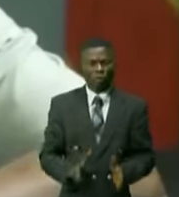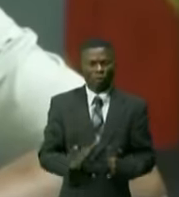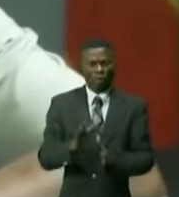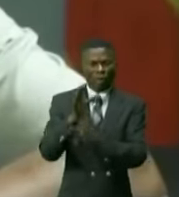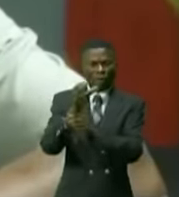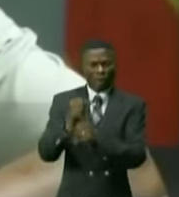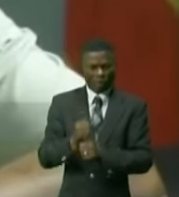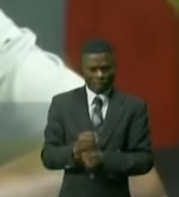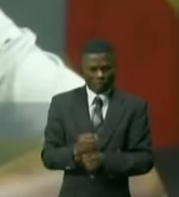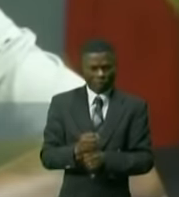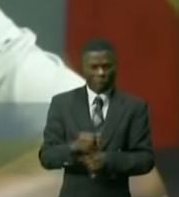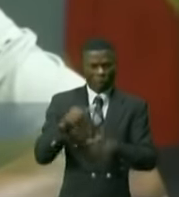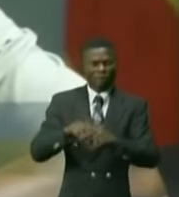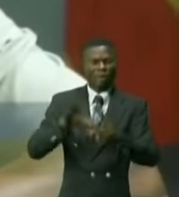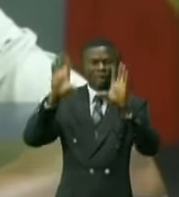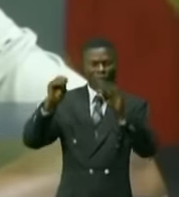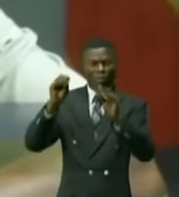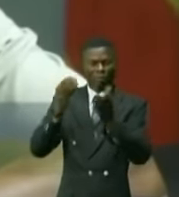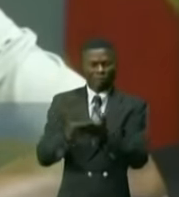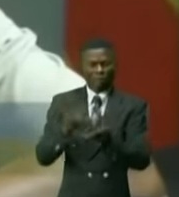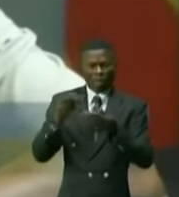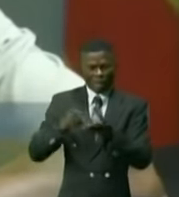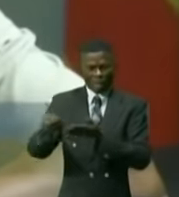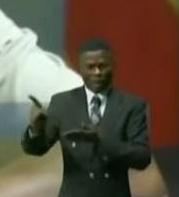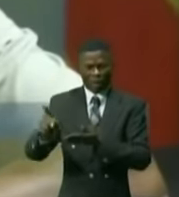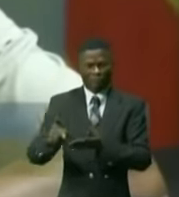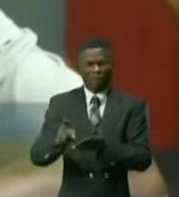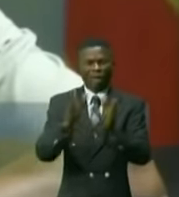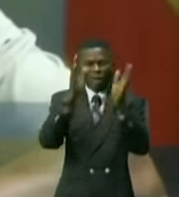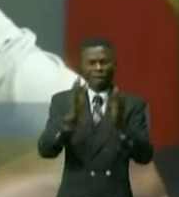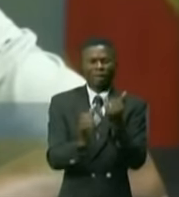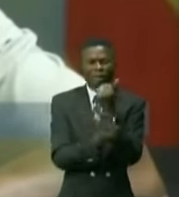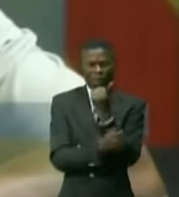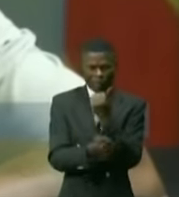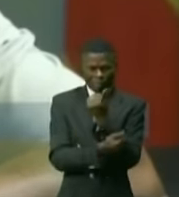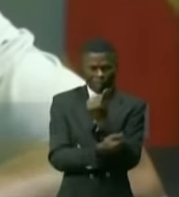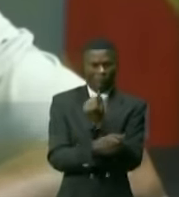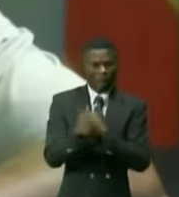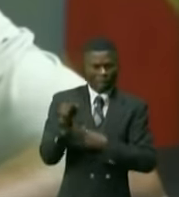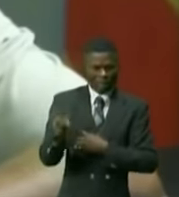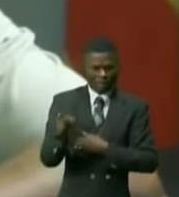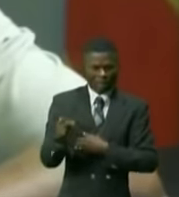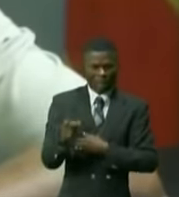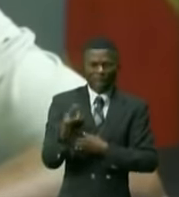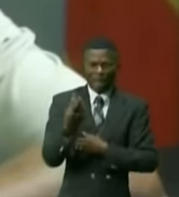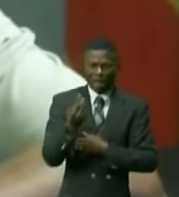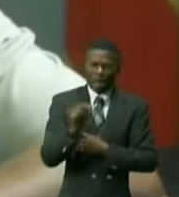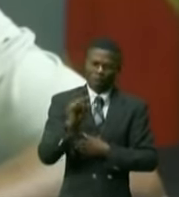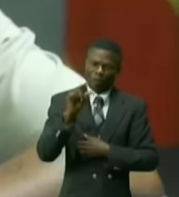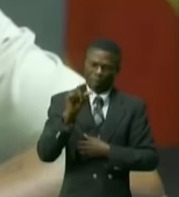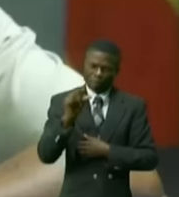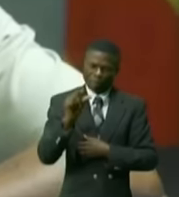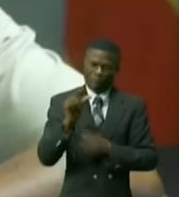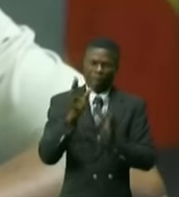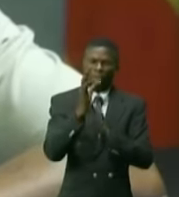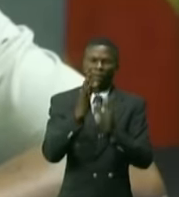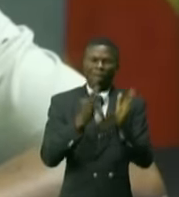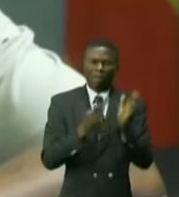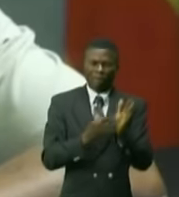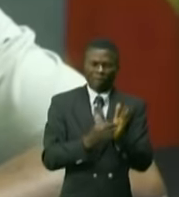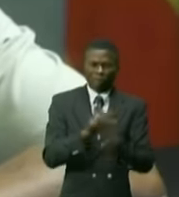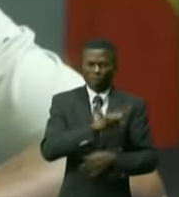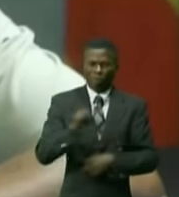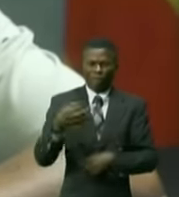reçoivent, vont dans les cantines et ils achètent la farine produite par le service national à un très bas